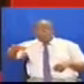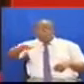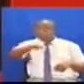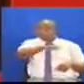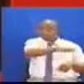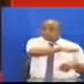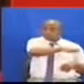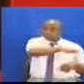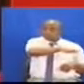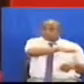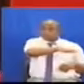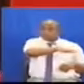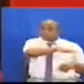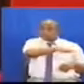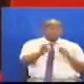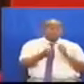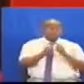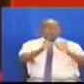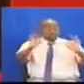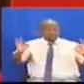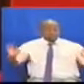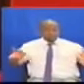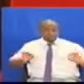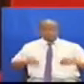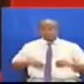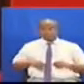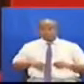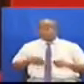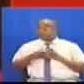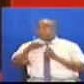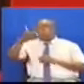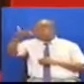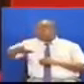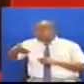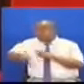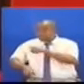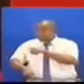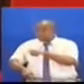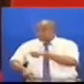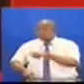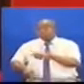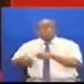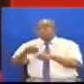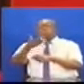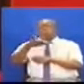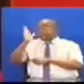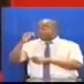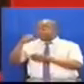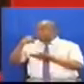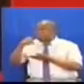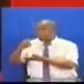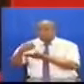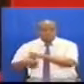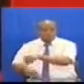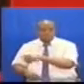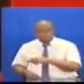lilikuwa linaonekana sio jambo la kuwezekana, leo hii kila ukienda mpaka vijijini kule uwekezaji mkubwa umefanyika. Sio wote